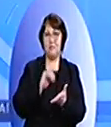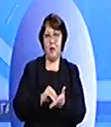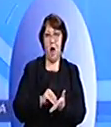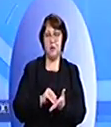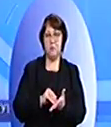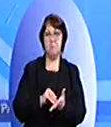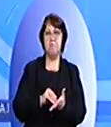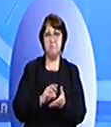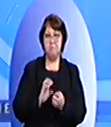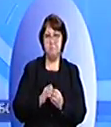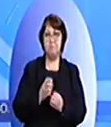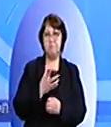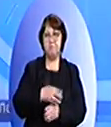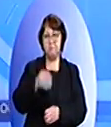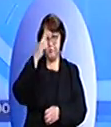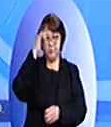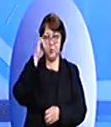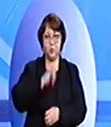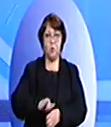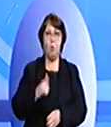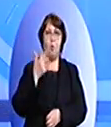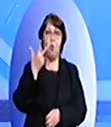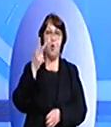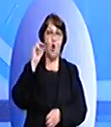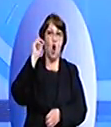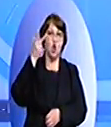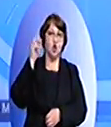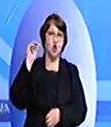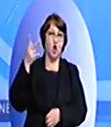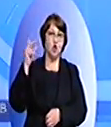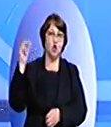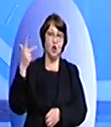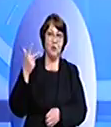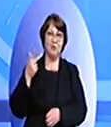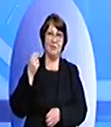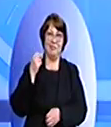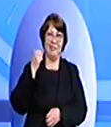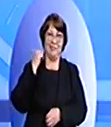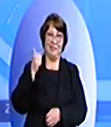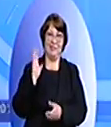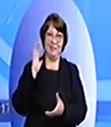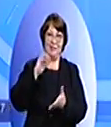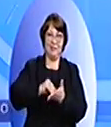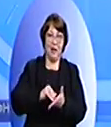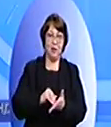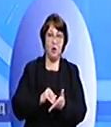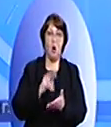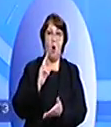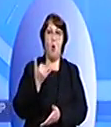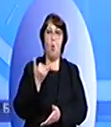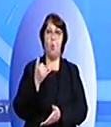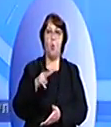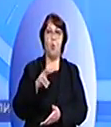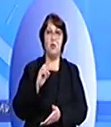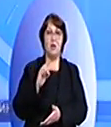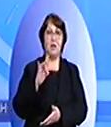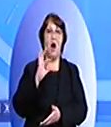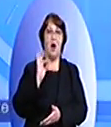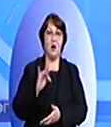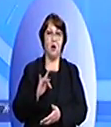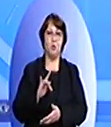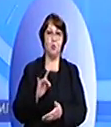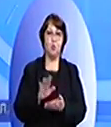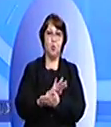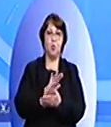хэлбэл манай улс анхудаа 3 одын зэрэгэл хангасан ресторан тавилж байгаа юм. Кулинарийн 3 одын зэрэглэлийг хангахын тулд олон улсын стандартад нийцсэн дээд